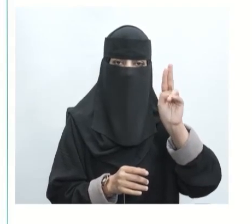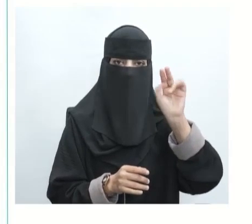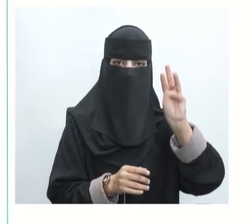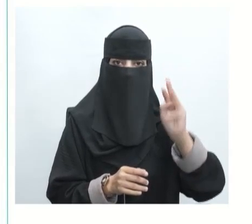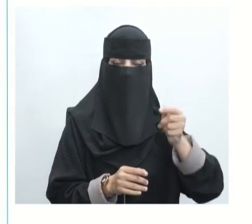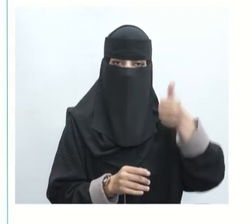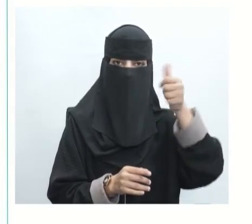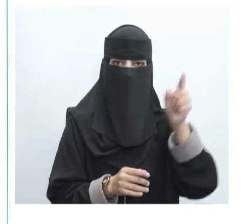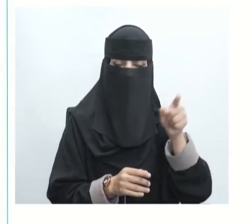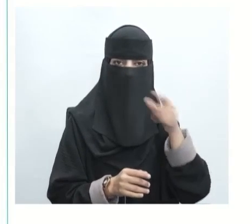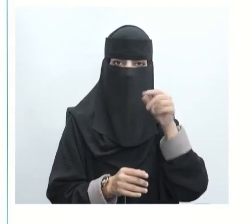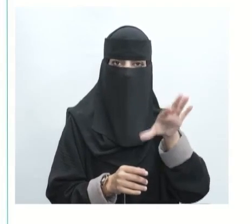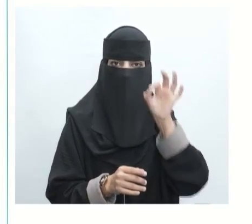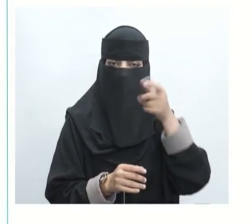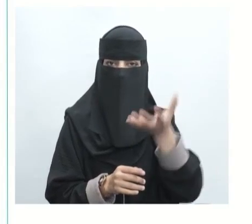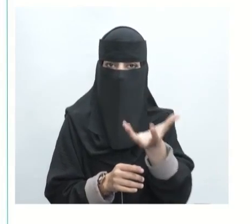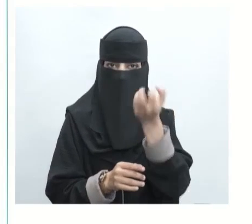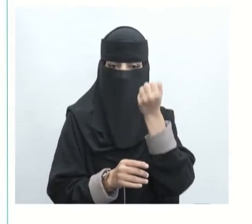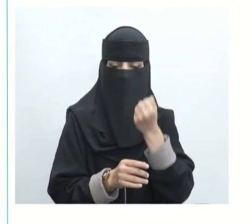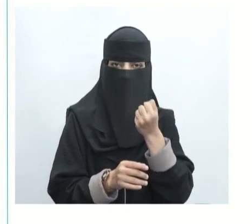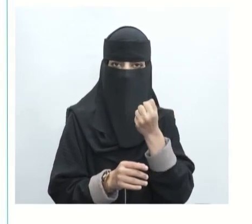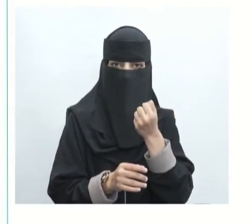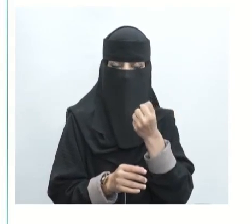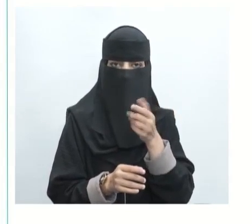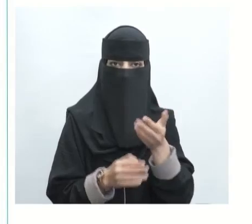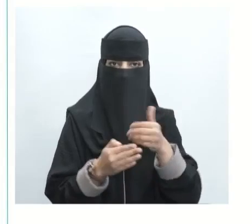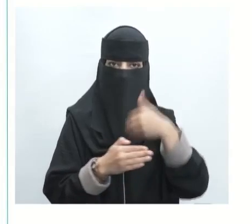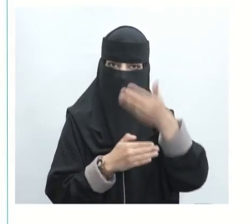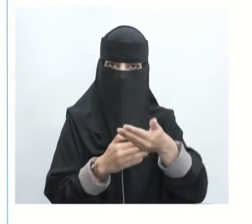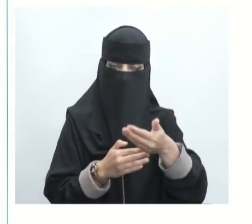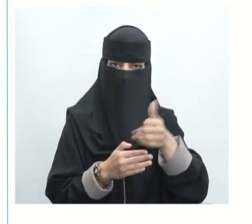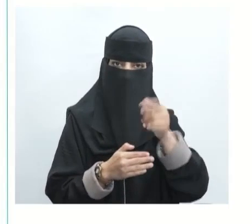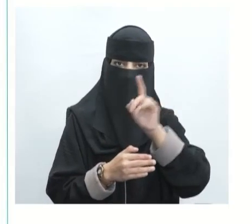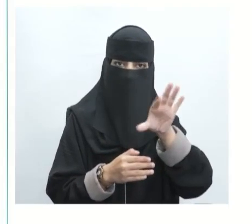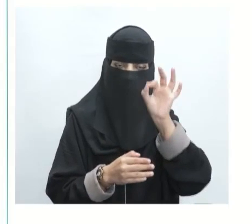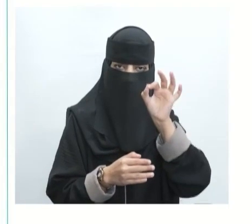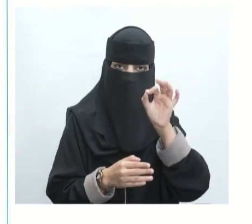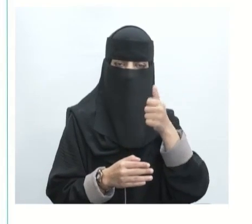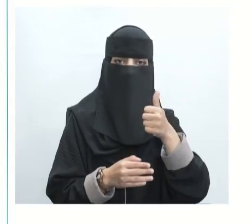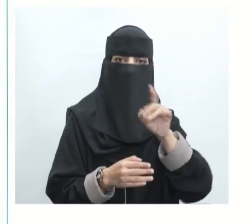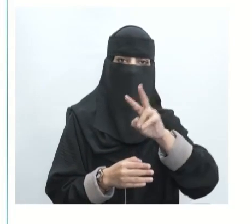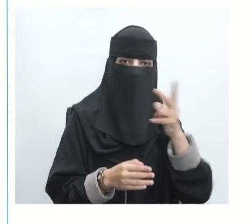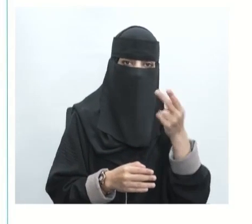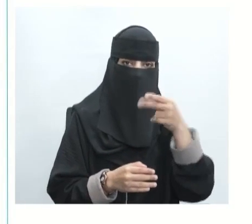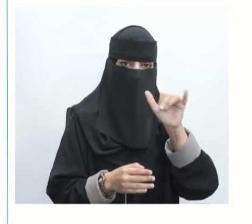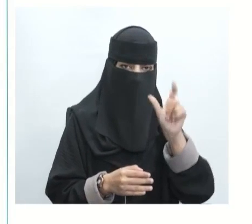هو إخراج ما بعد إلا أو غير أو سوى من حكم ما